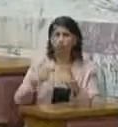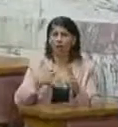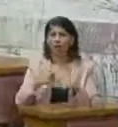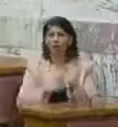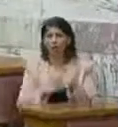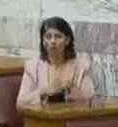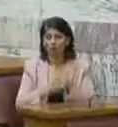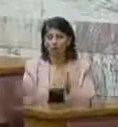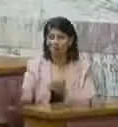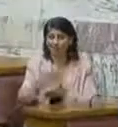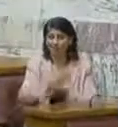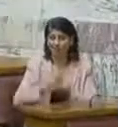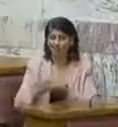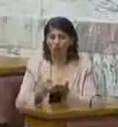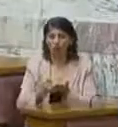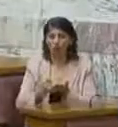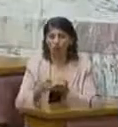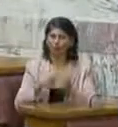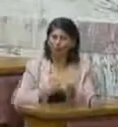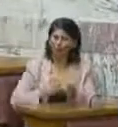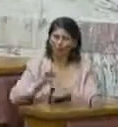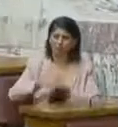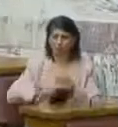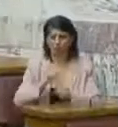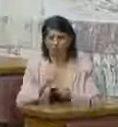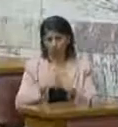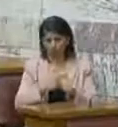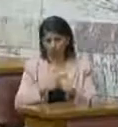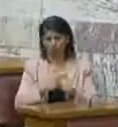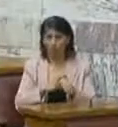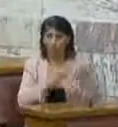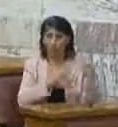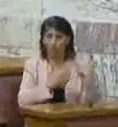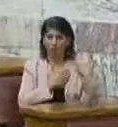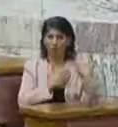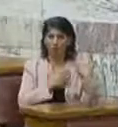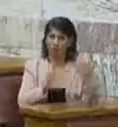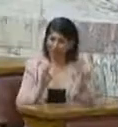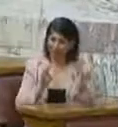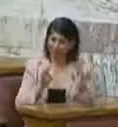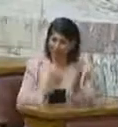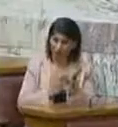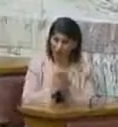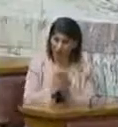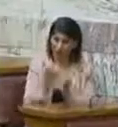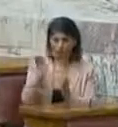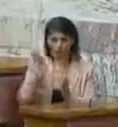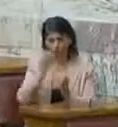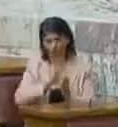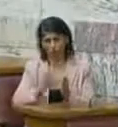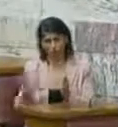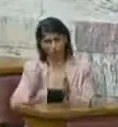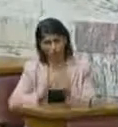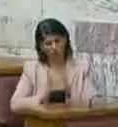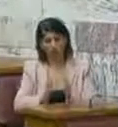Νομιμοποίησε εσόδων από εγκληματική δραστηριότητα. Αρμοδιότητα τακτικής δικαιοσύνης, το κρατώ και προχωρώ